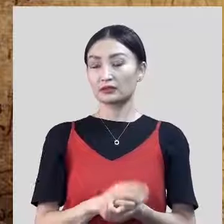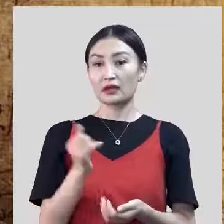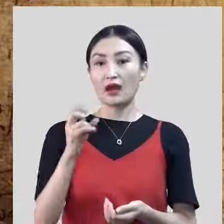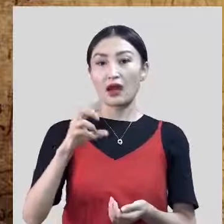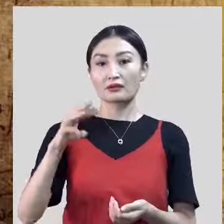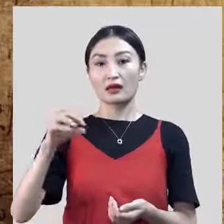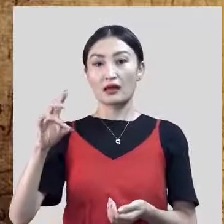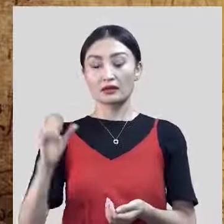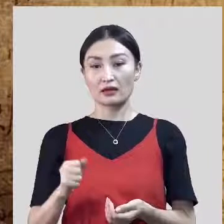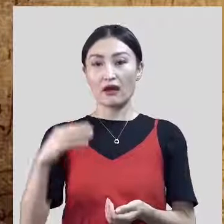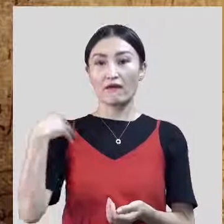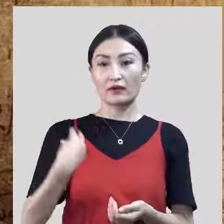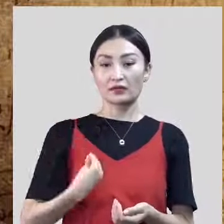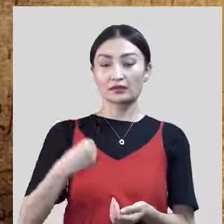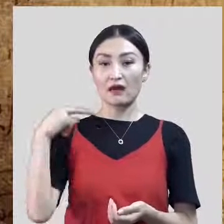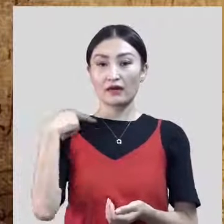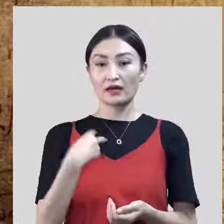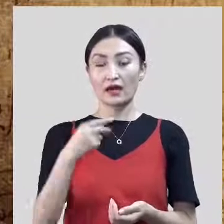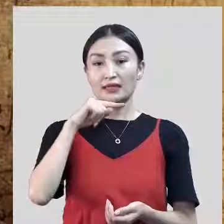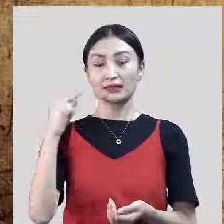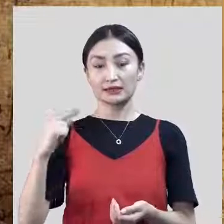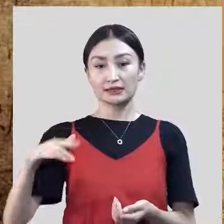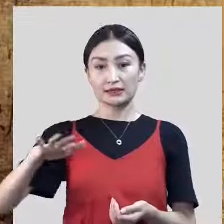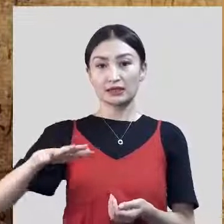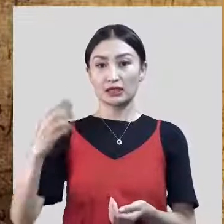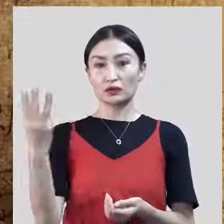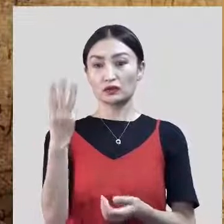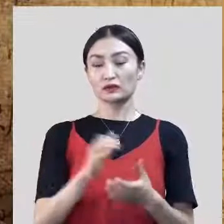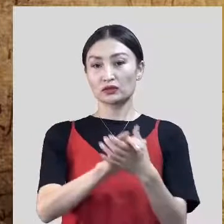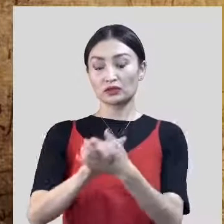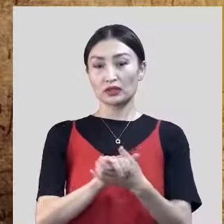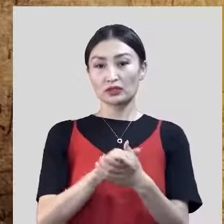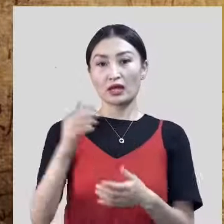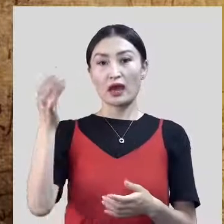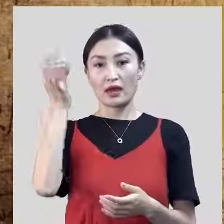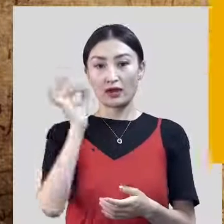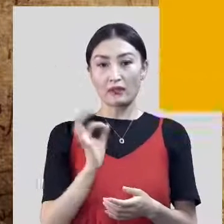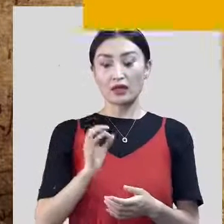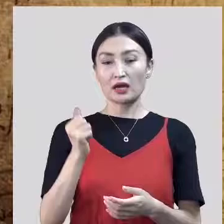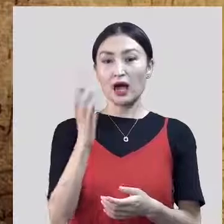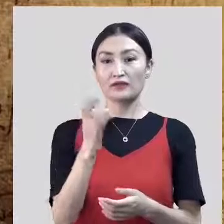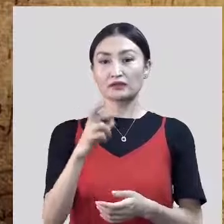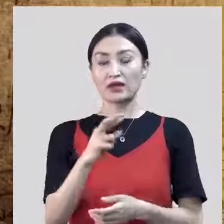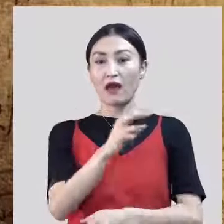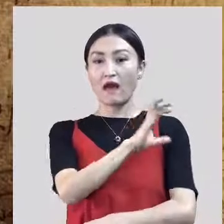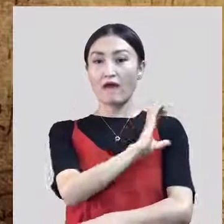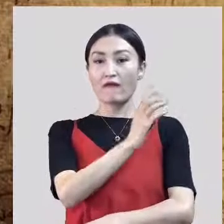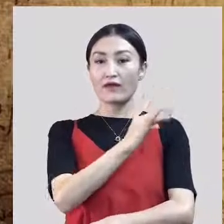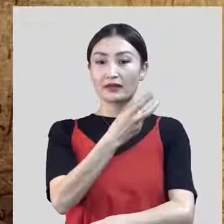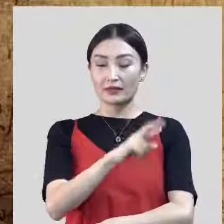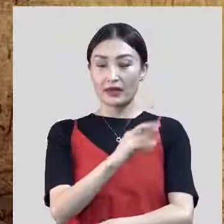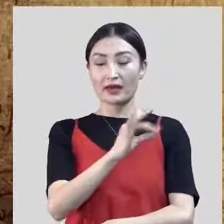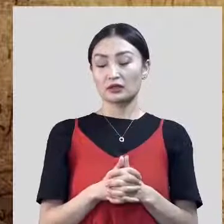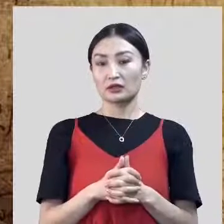антанта франция великобритания россия тройственный союз германии австро-венгрия италия